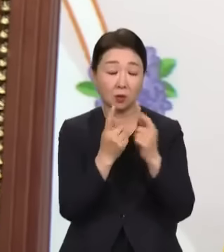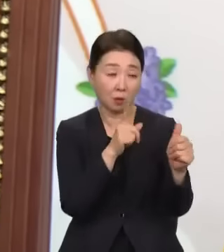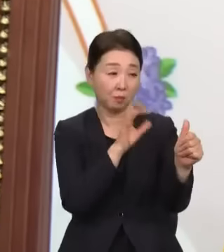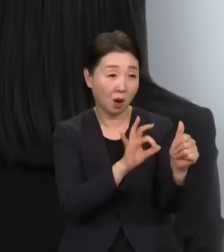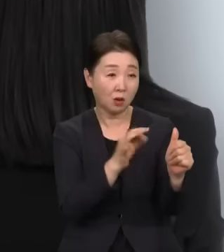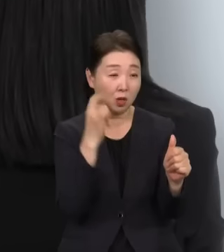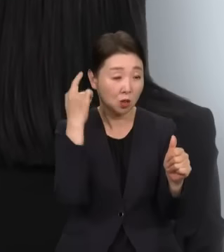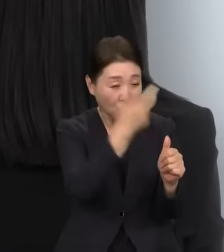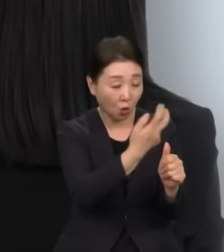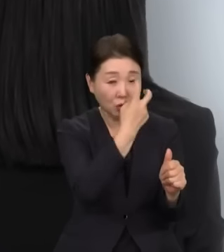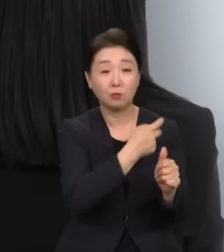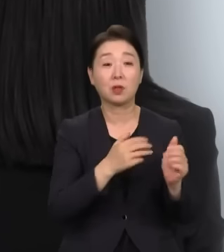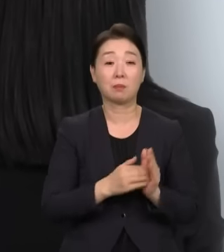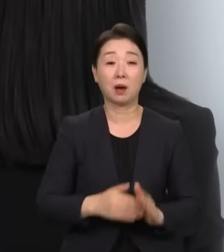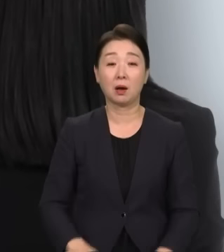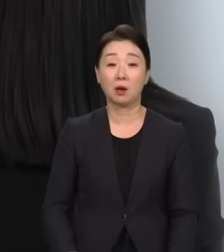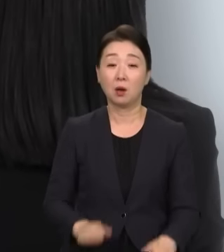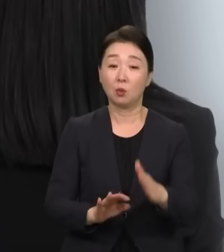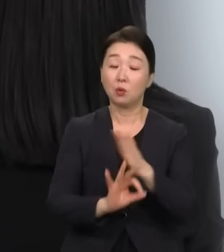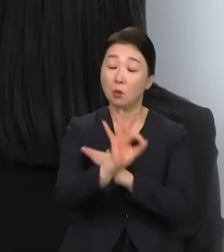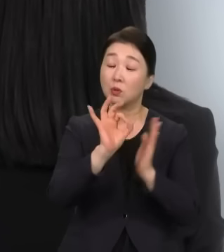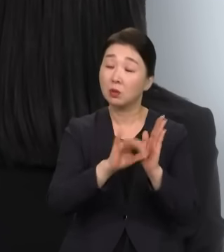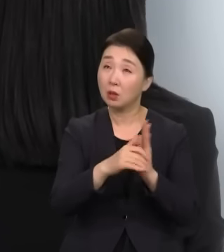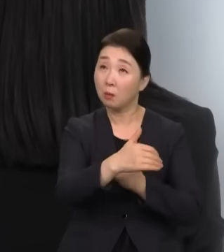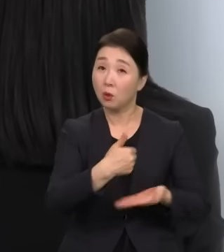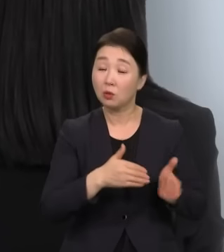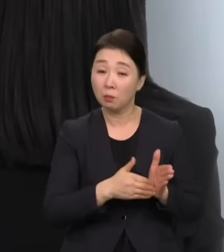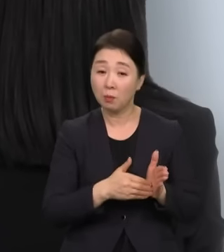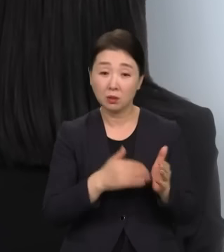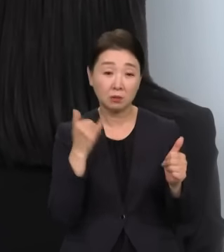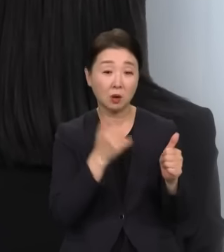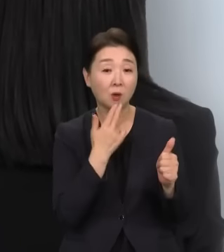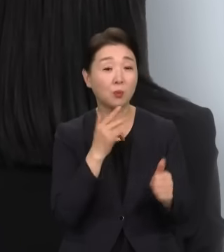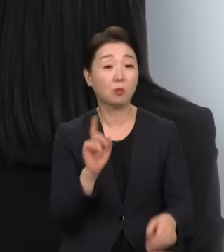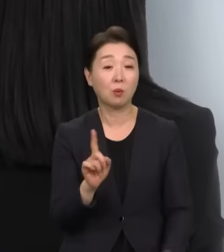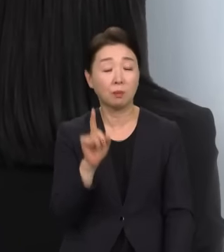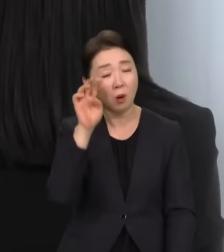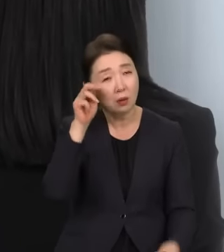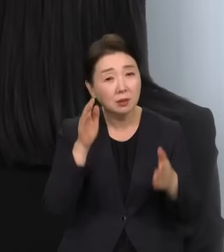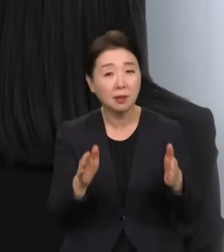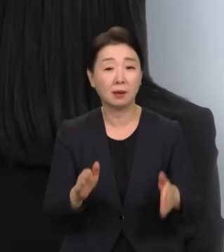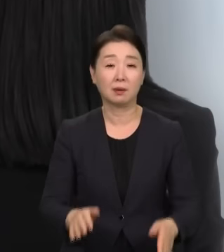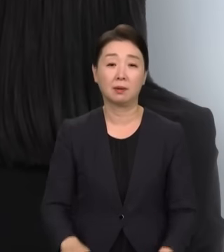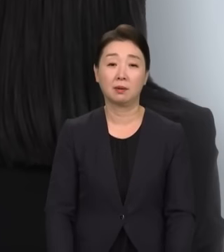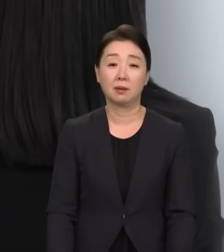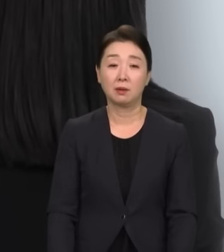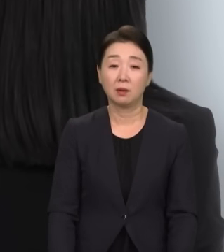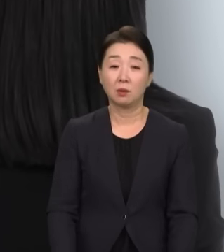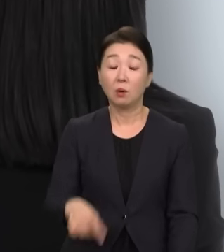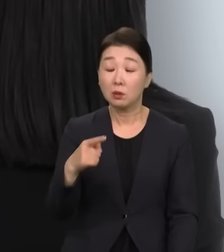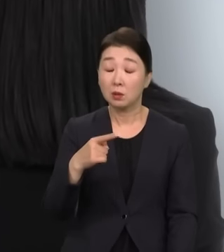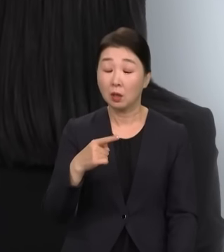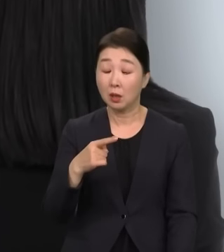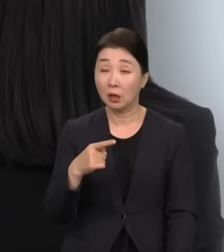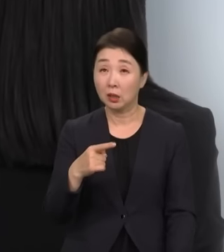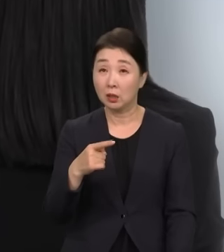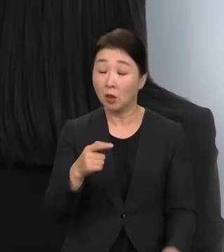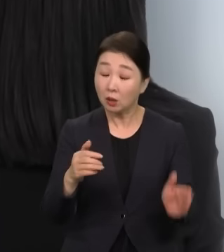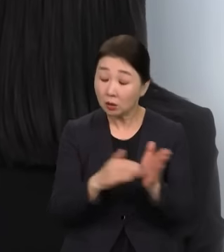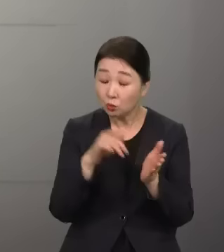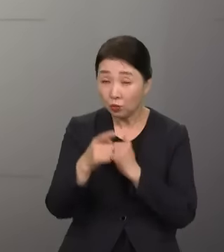부탁하기도 했고 오늘 오전에 뭘 보내주기로 했는데 대체 뭐 연락이 없어요. 벌써 며칠 됐는데 보통 뭐 게임 끝난 다음에 하려고 하는